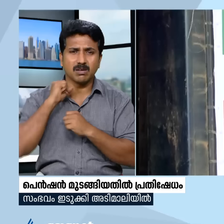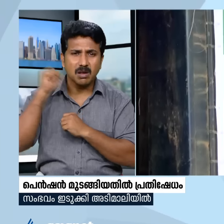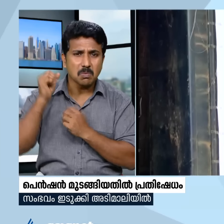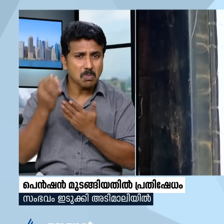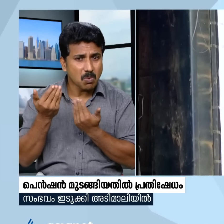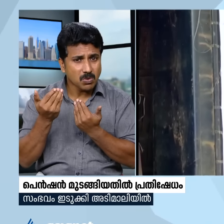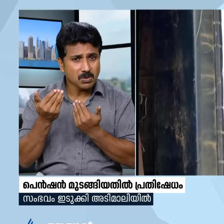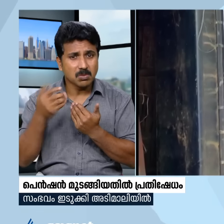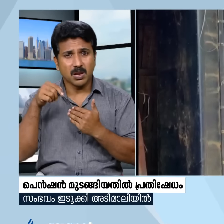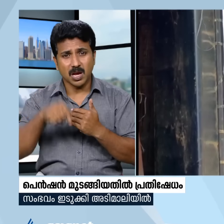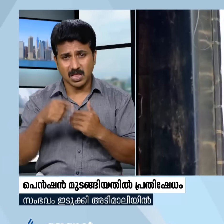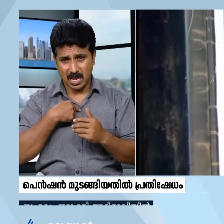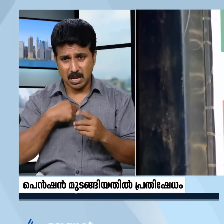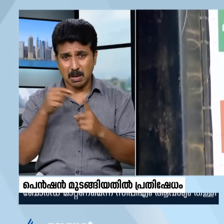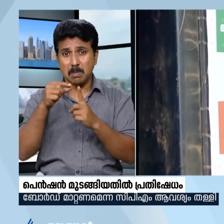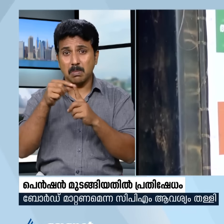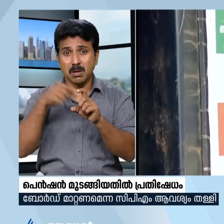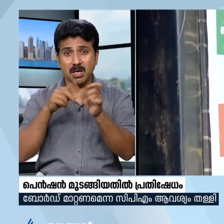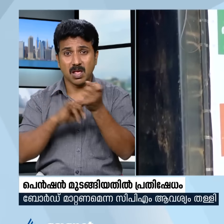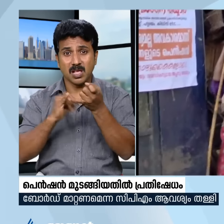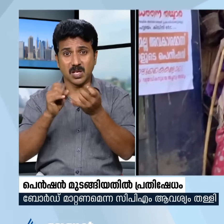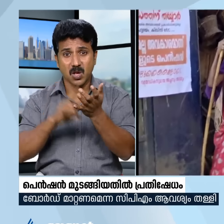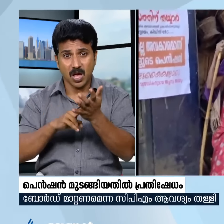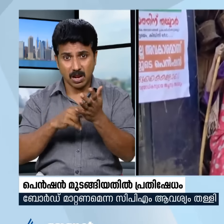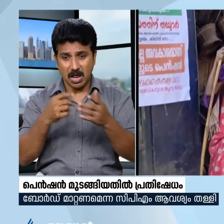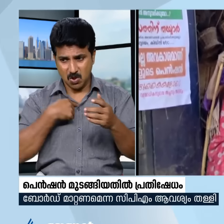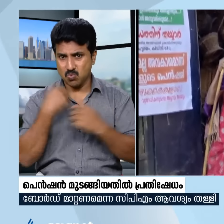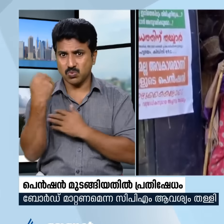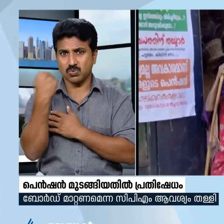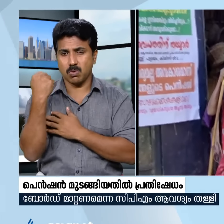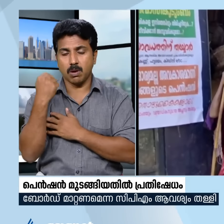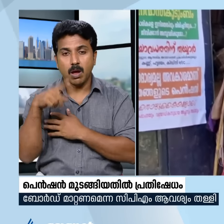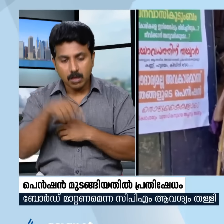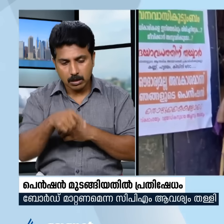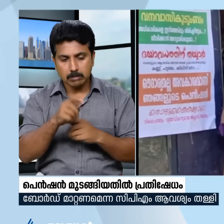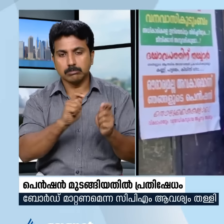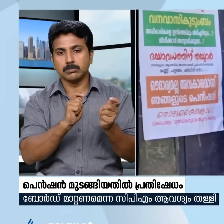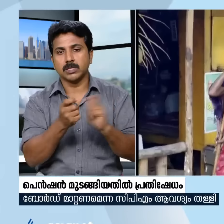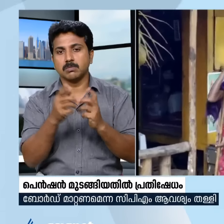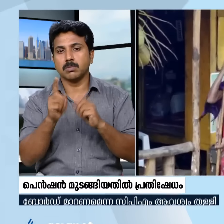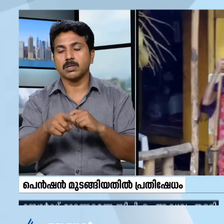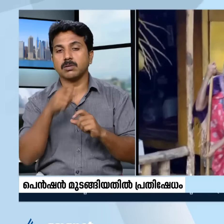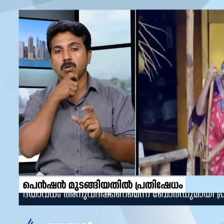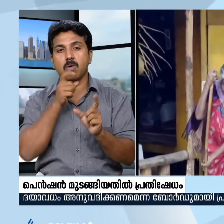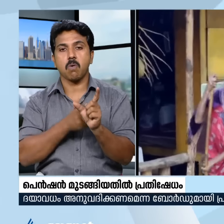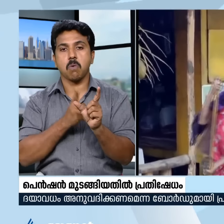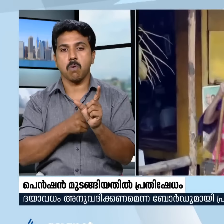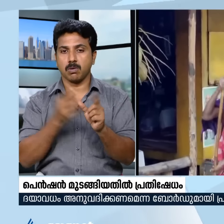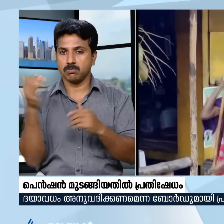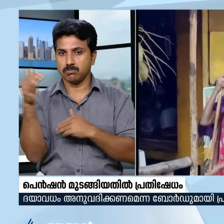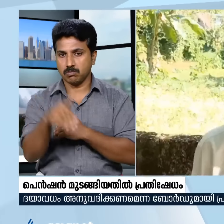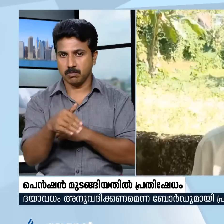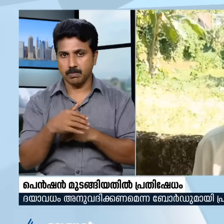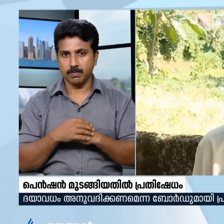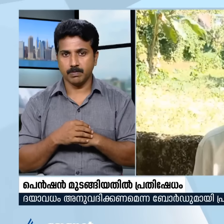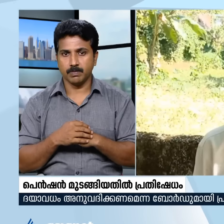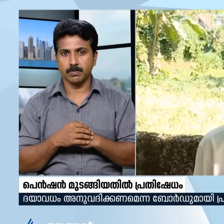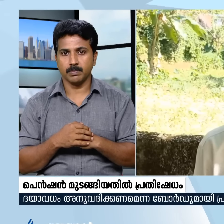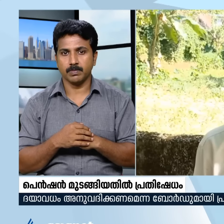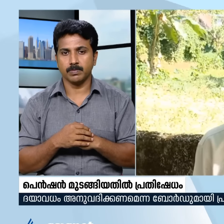പെൻഷൻ അവകാശമാണ് ഔദാര്യമല്ലെന്നും എഴുതിയ ബോർഡ് സ്ഥാപിച്ചതോടെ ഇത് മാറ്റണമെന്നാവശ്യപ്പെട്ട് സിപിഎം നേതാക്കൾ രംഗത്തെത്തി.